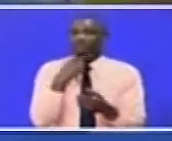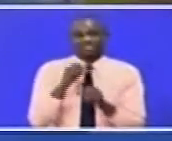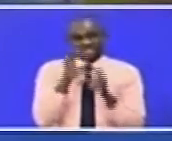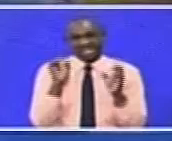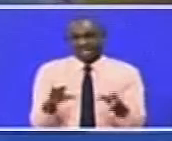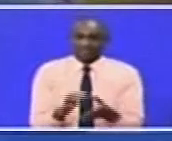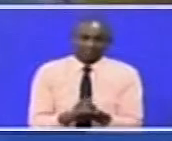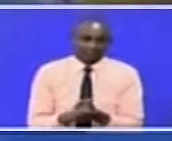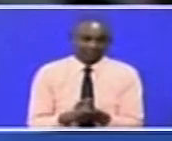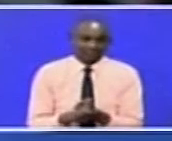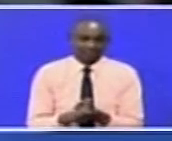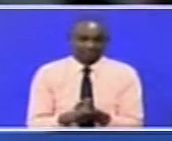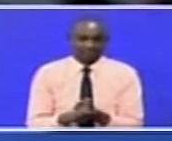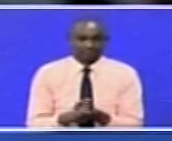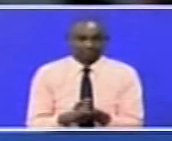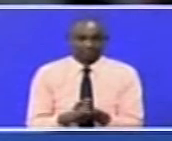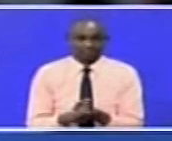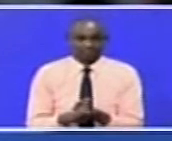pipeline.